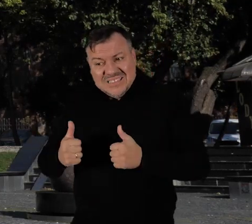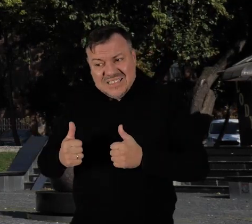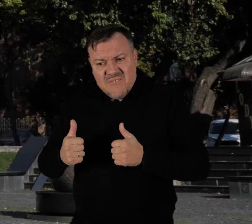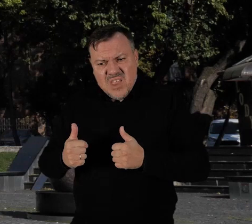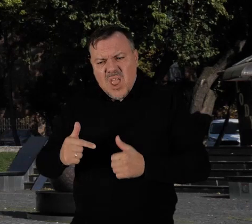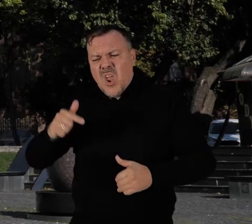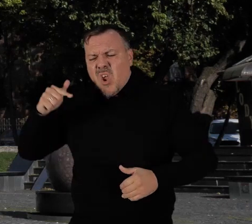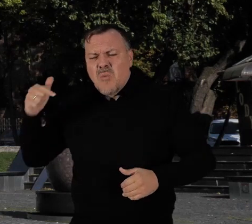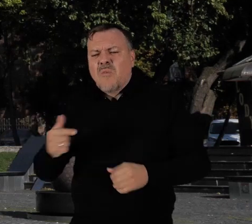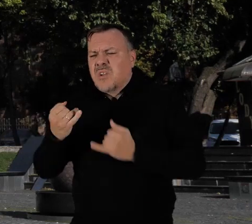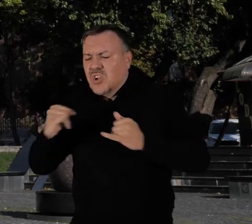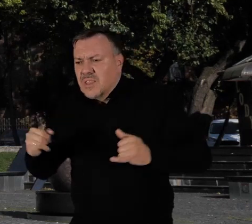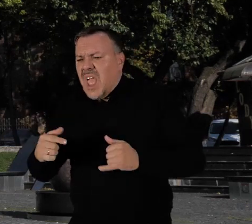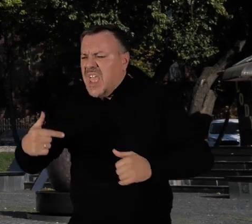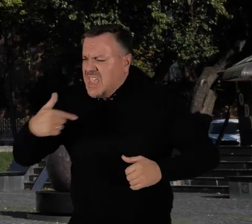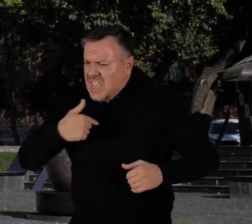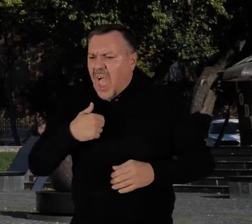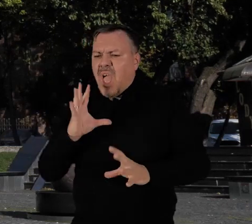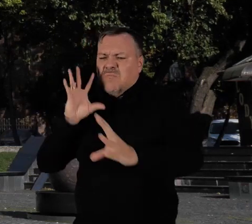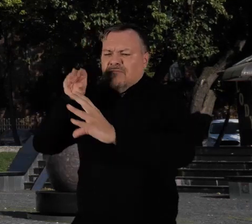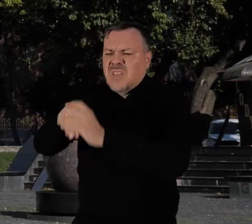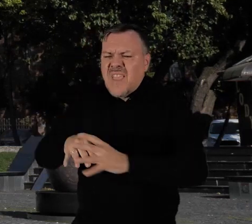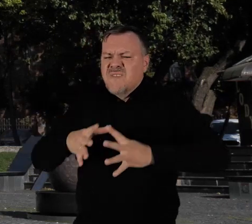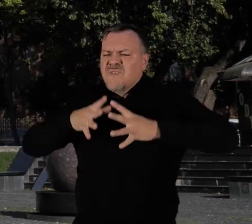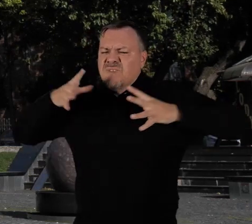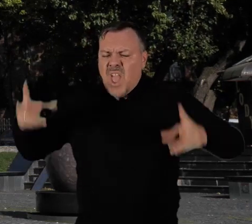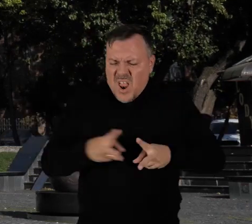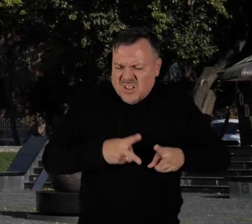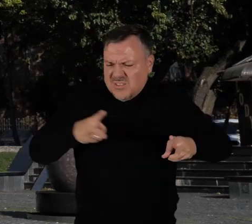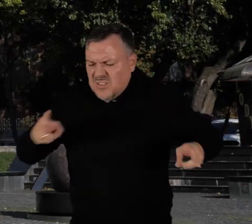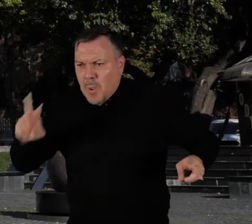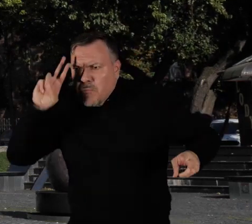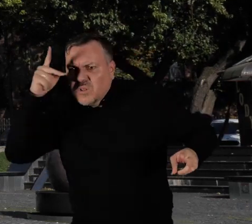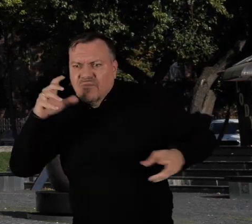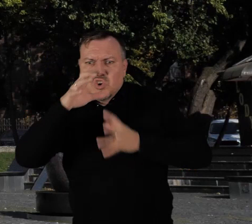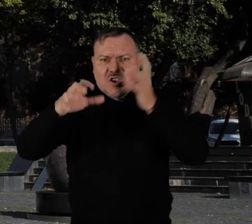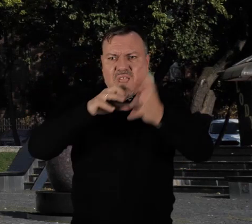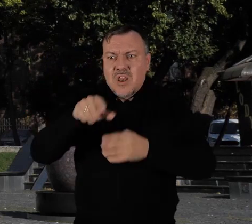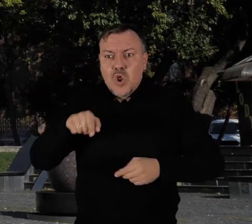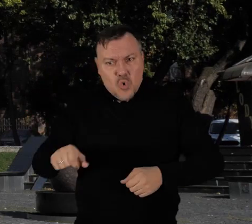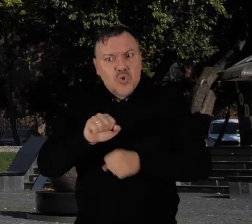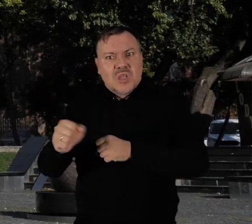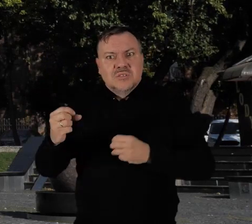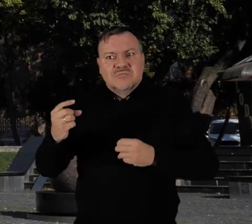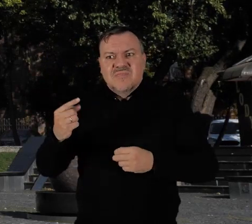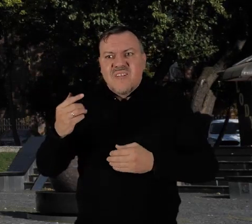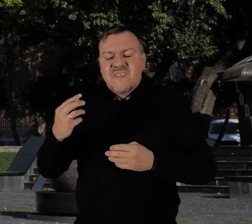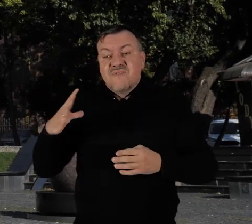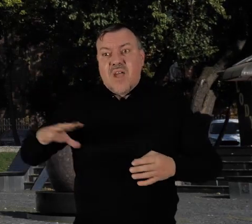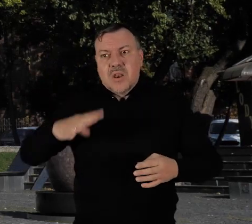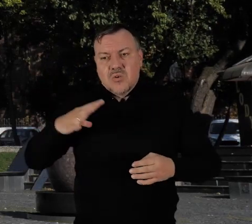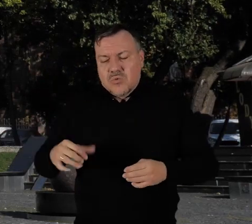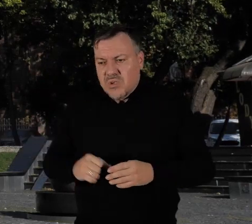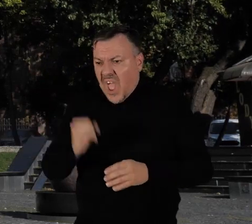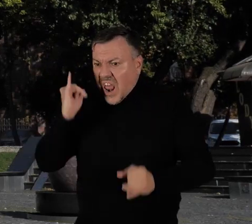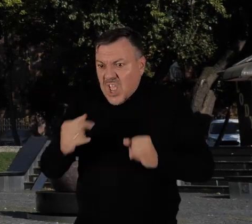Oto uczestniczę w wielkiej przygodzie poznawania świata. Już samo to jest przywilejem. A jeśli zmierzyłem